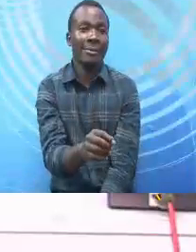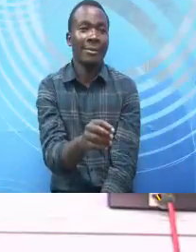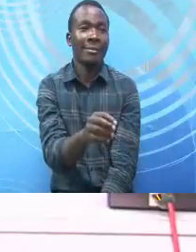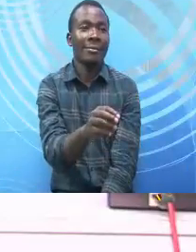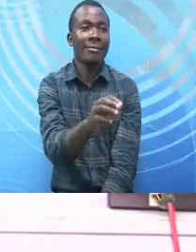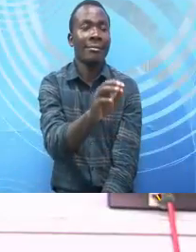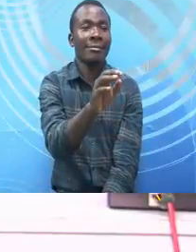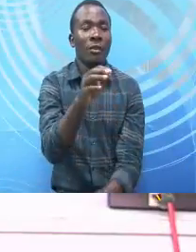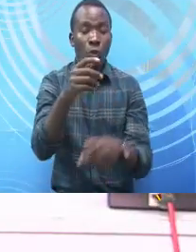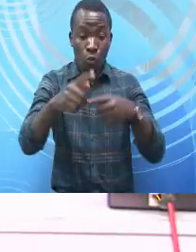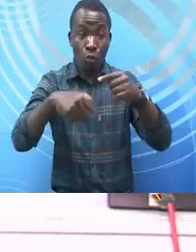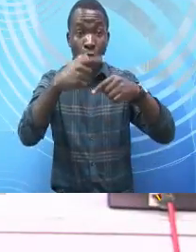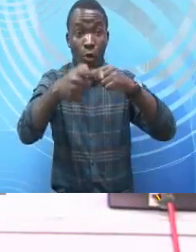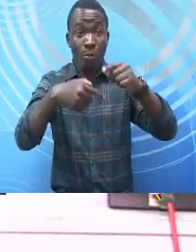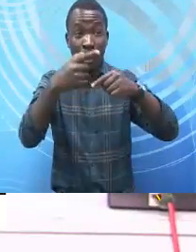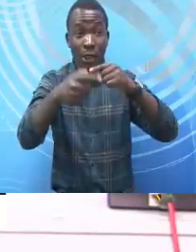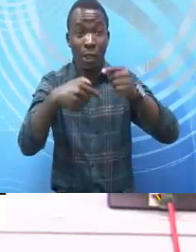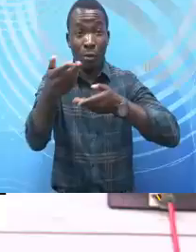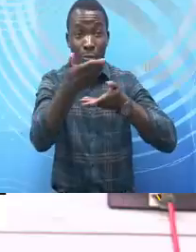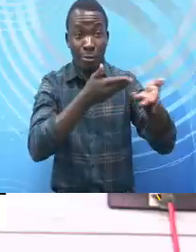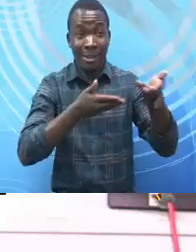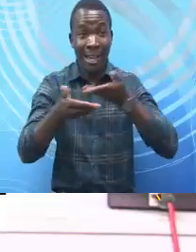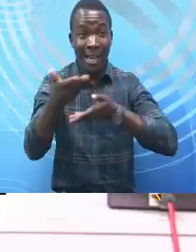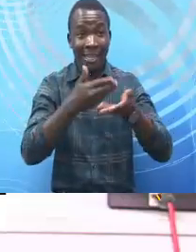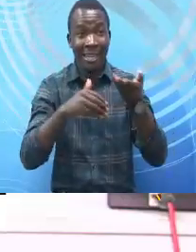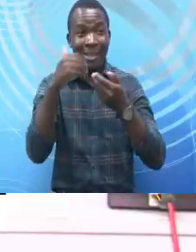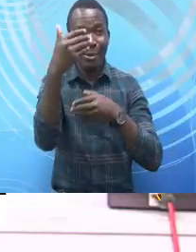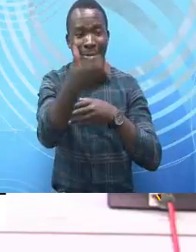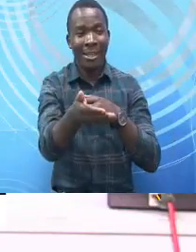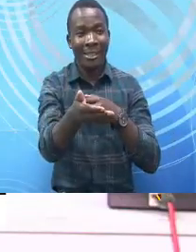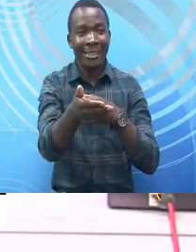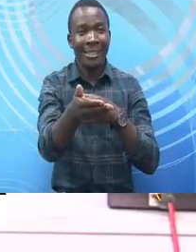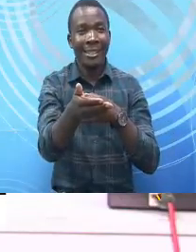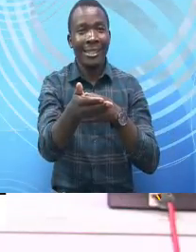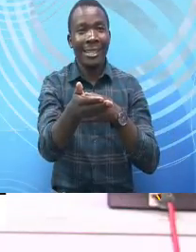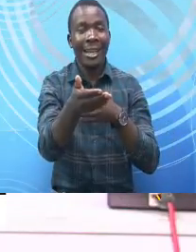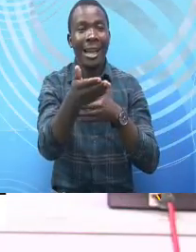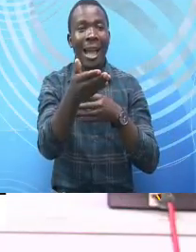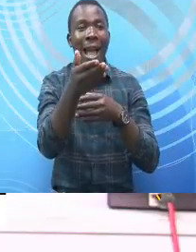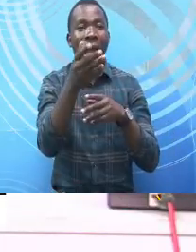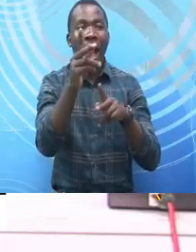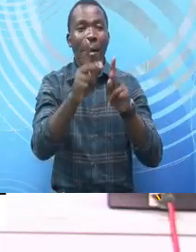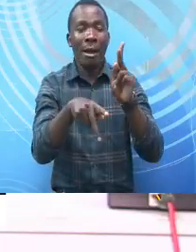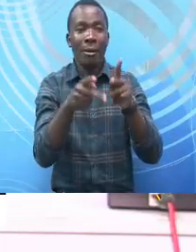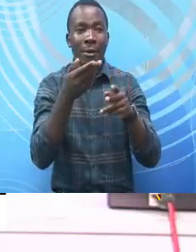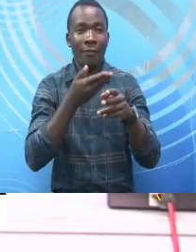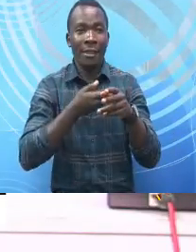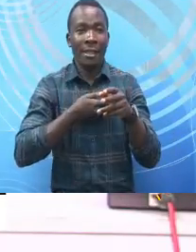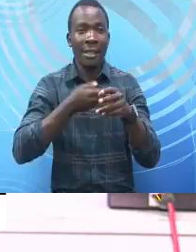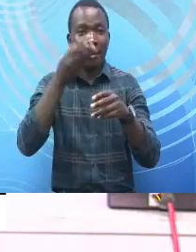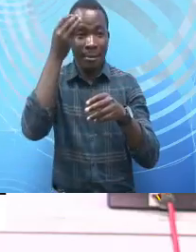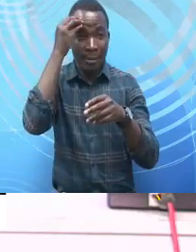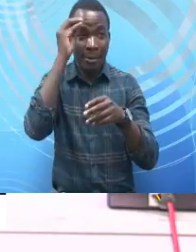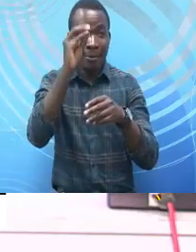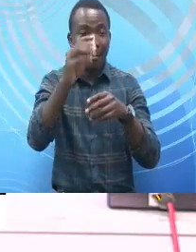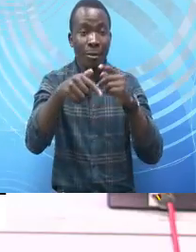Aha turagenda rero turakomeza kugenda tuganira hanyuma abantu bafite ubutumwa bakomeza kohereza abahamagara